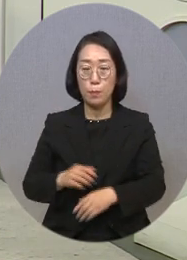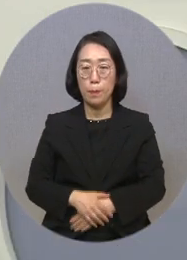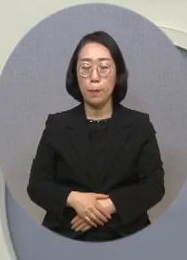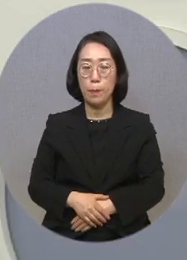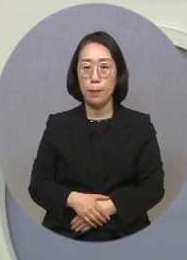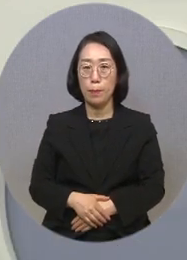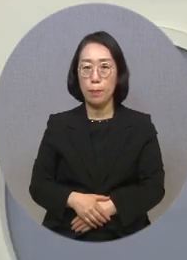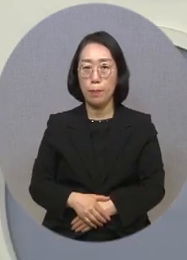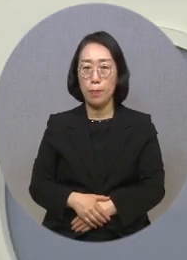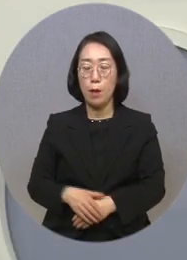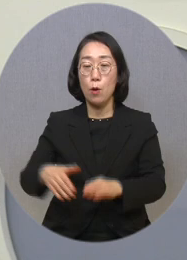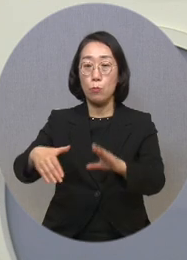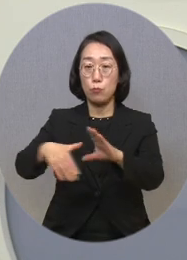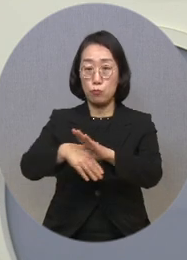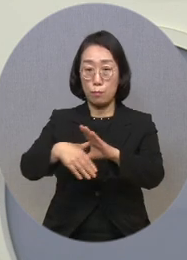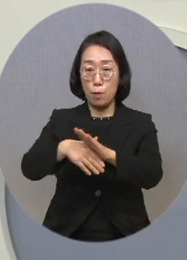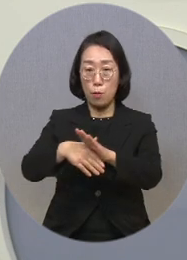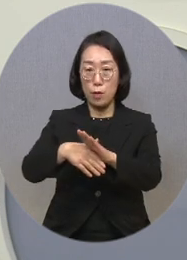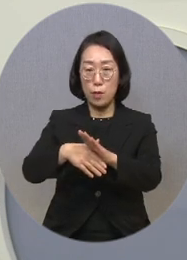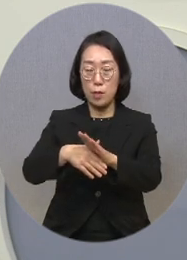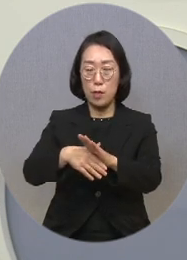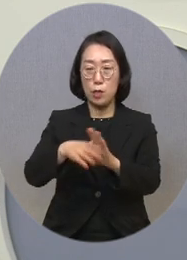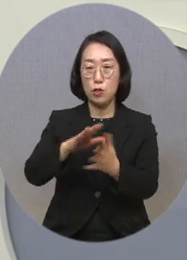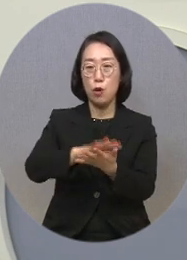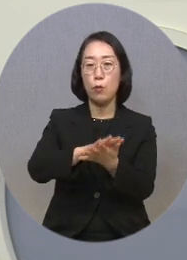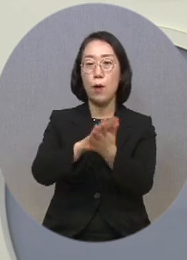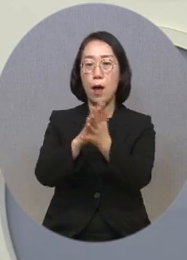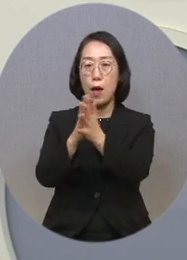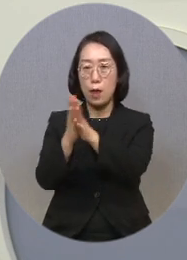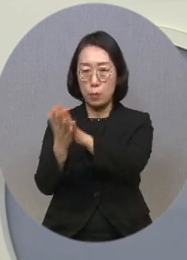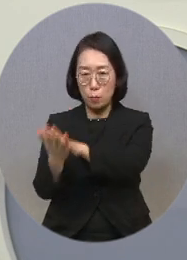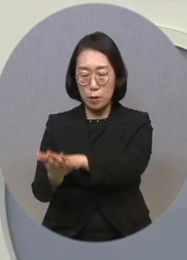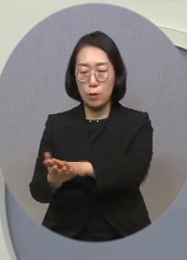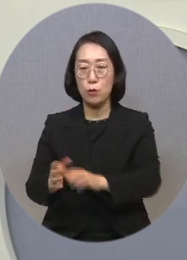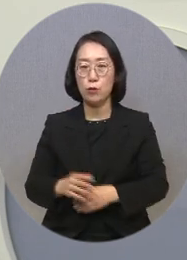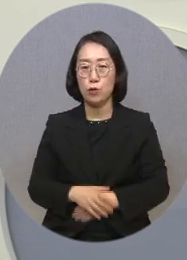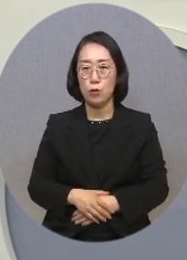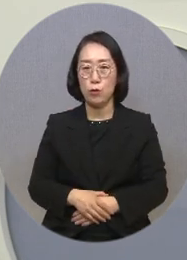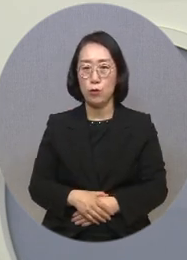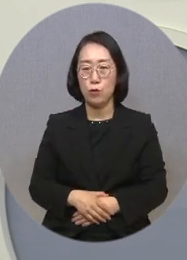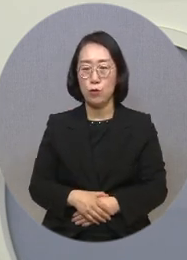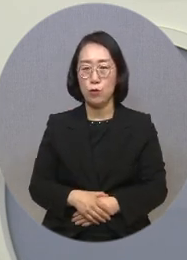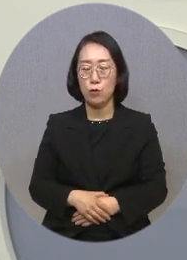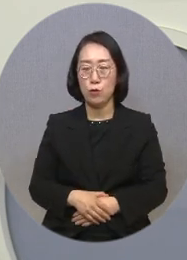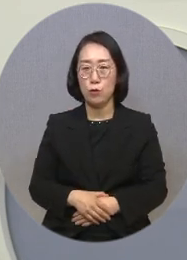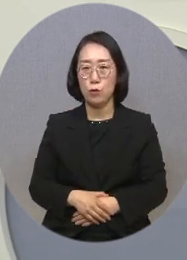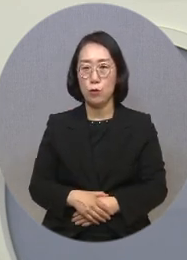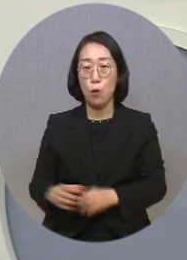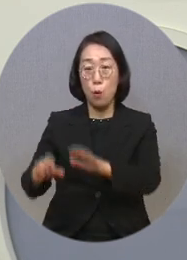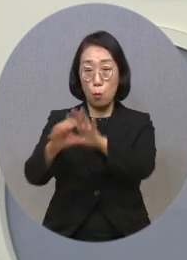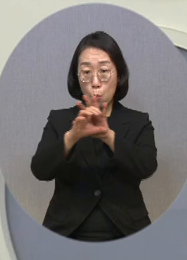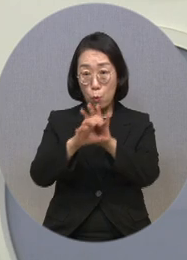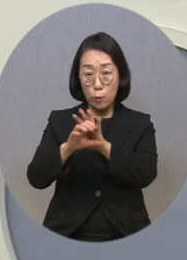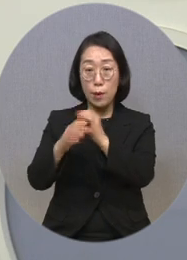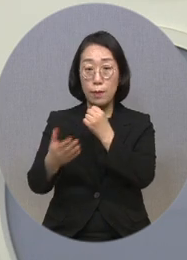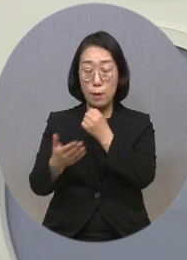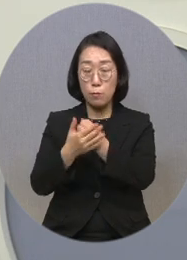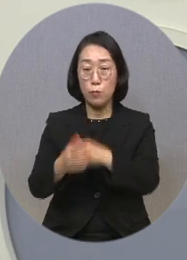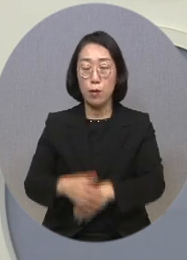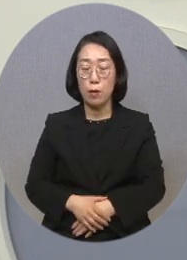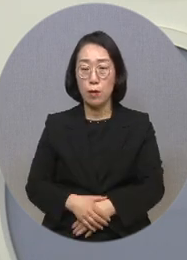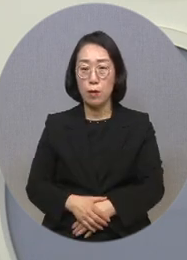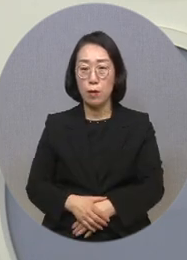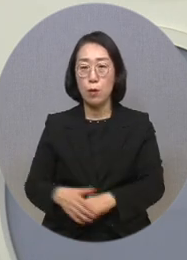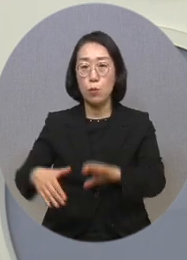그래서 문명이 이렇게 전환되는 거죠. 그러니까 문명이 바뀌어지는 거죠. 네. 우리가 코로나로 인해서